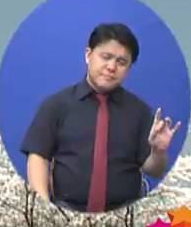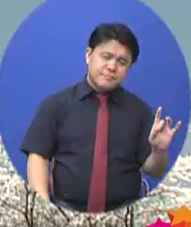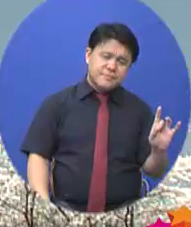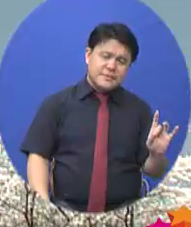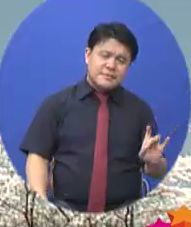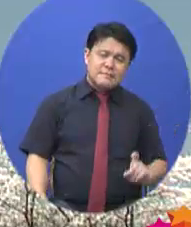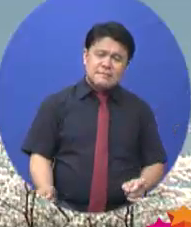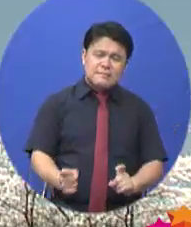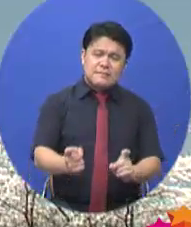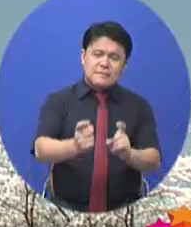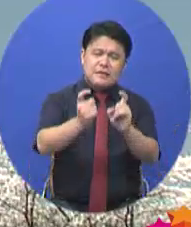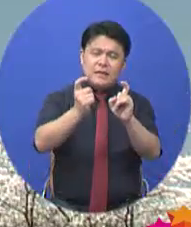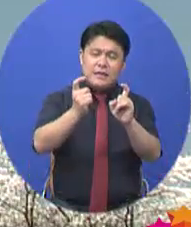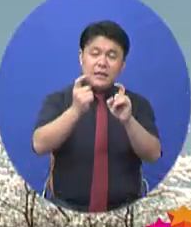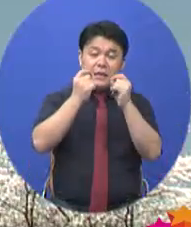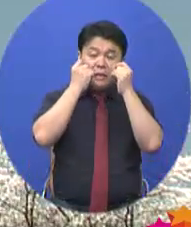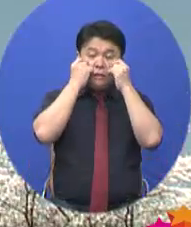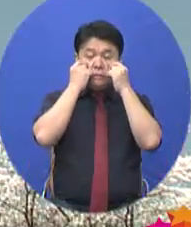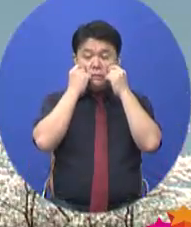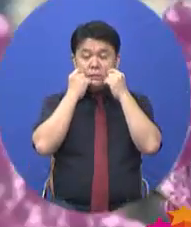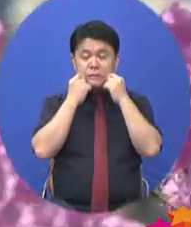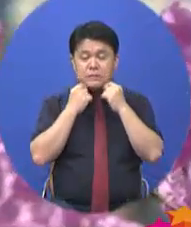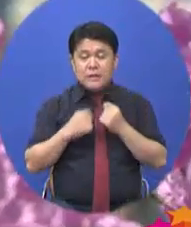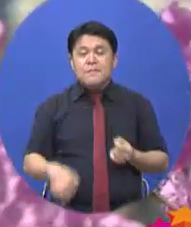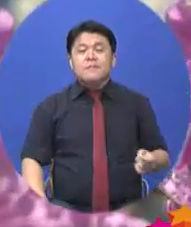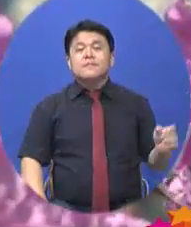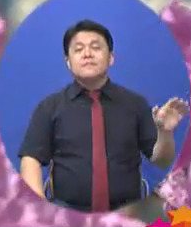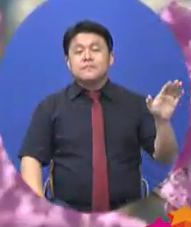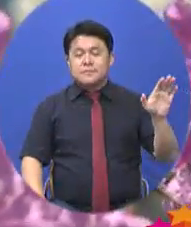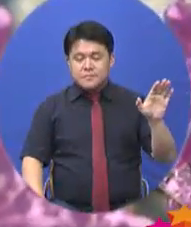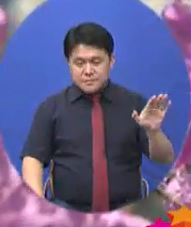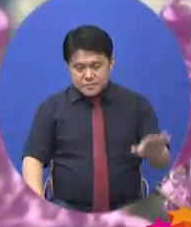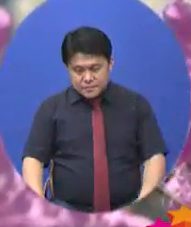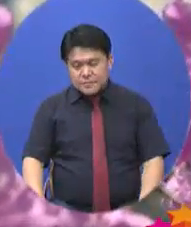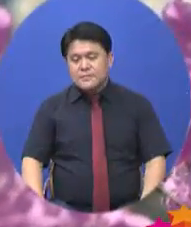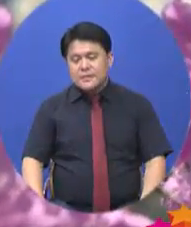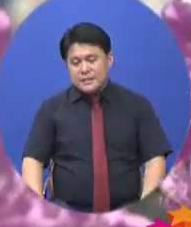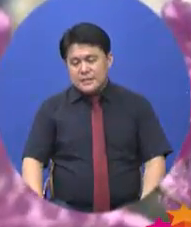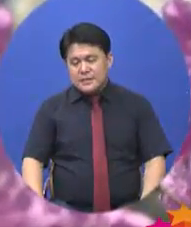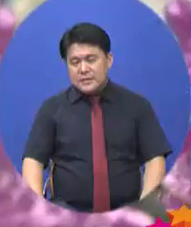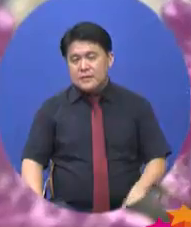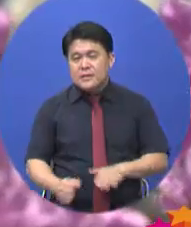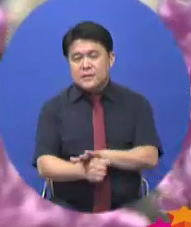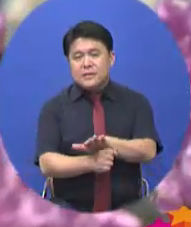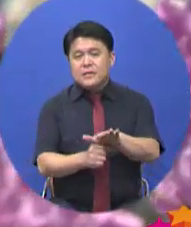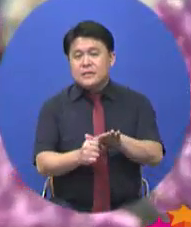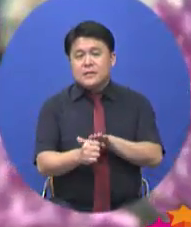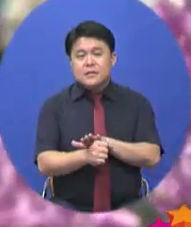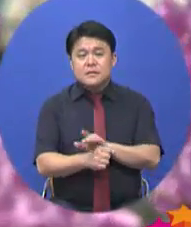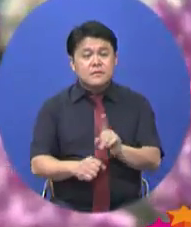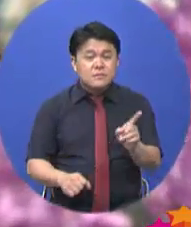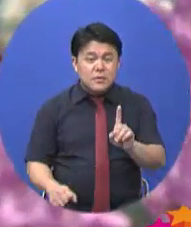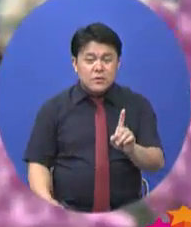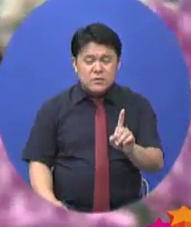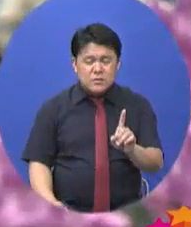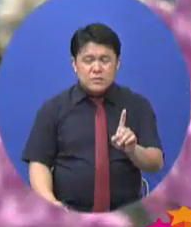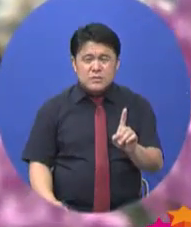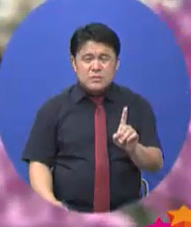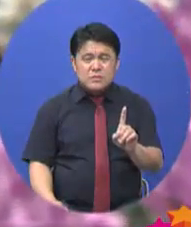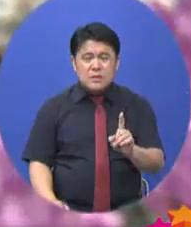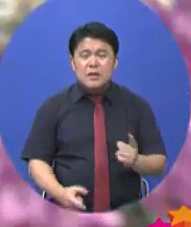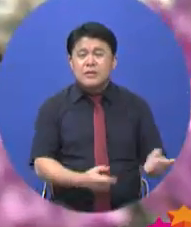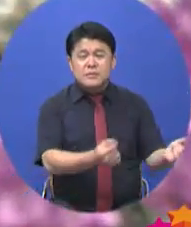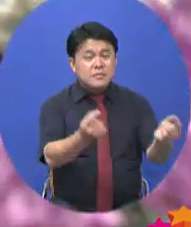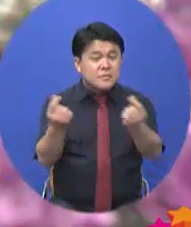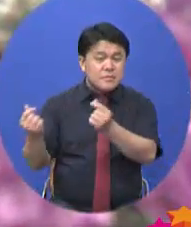때로는 부딪히고 눈물도 흘리지만 바람이란 그런